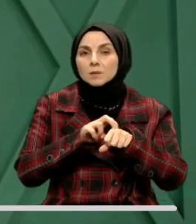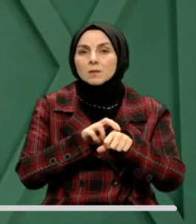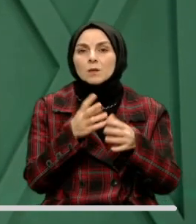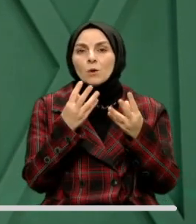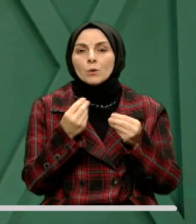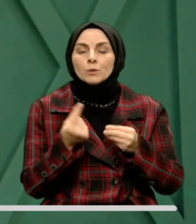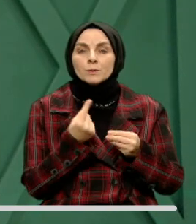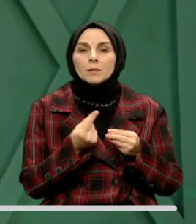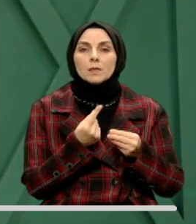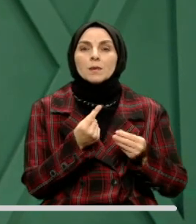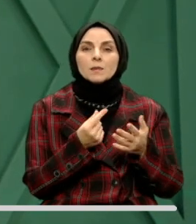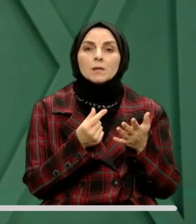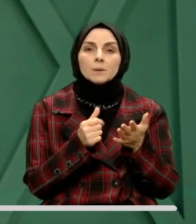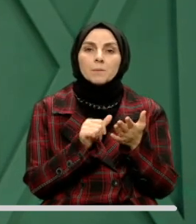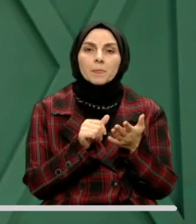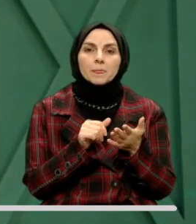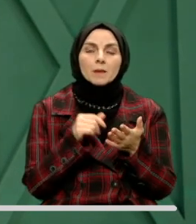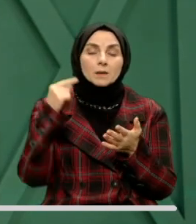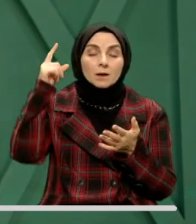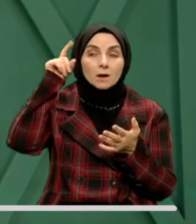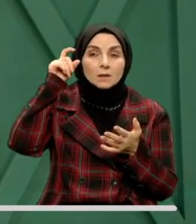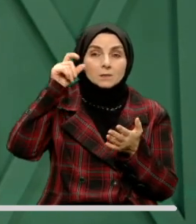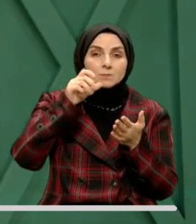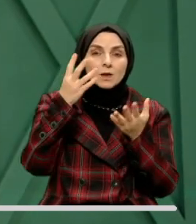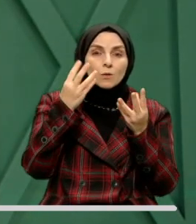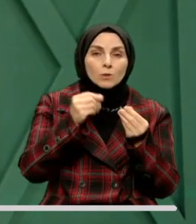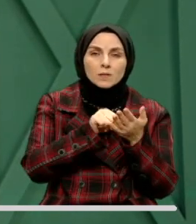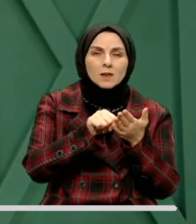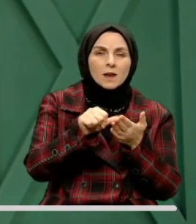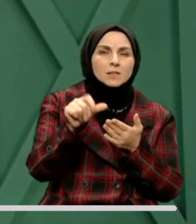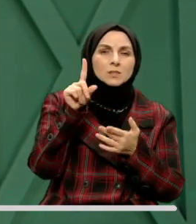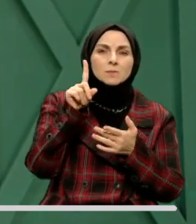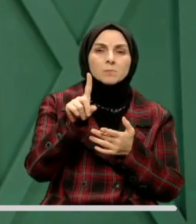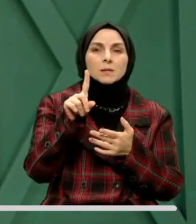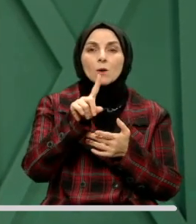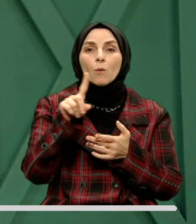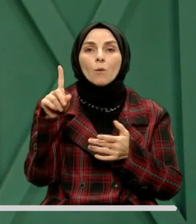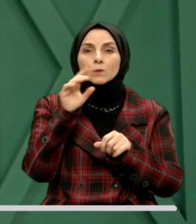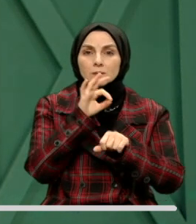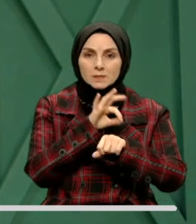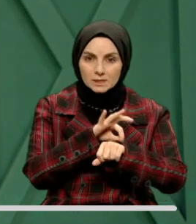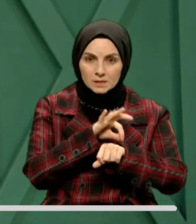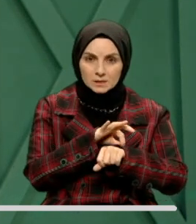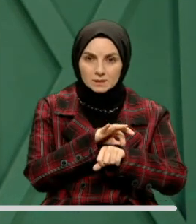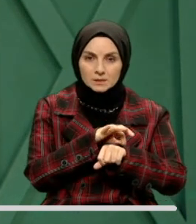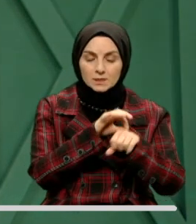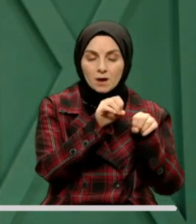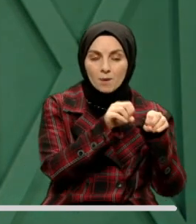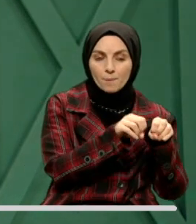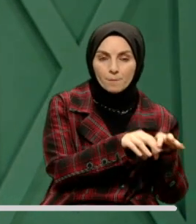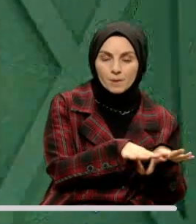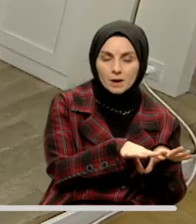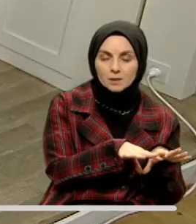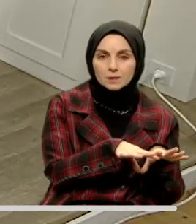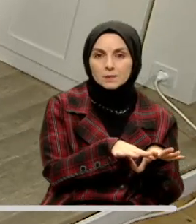şu cevabı verseydim, ben bununla bunu konuşsaydım. Her şeyi bir 10 dakikalığına. Yani çünkü bilinçaltımız gerçekten bizi